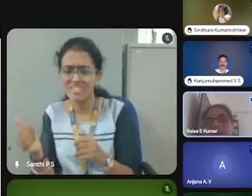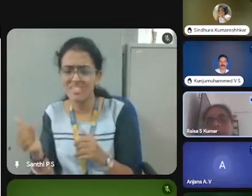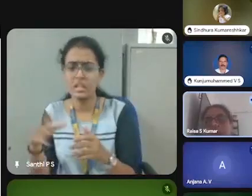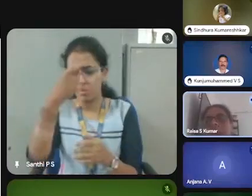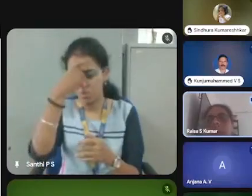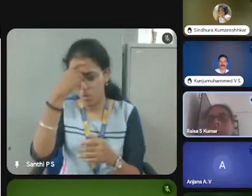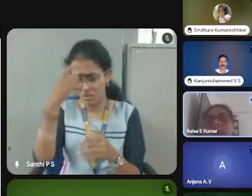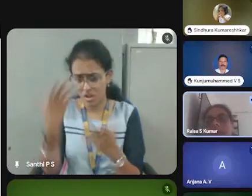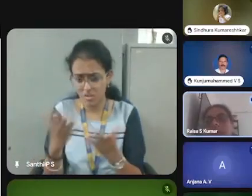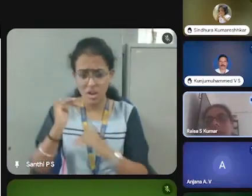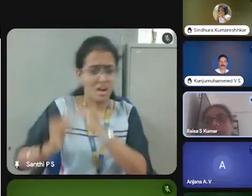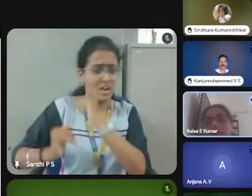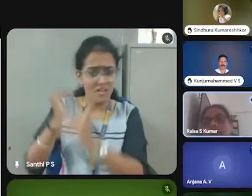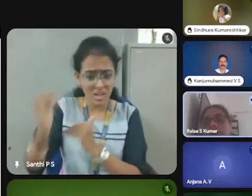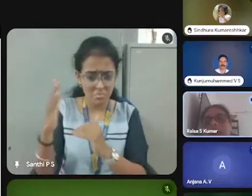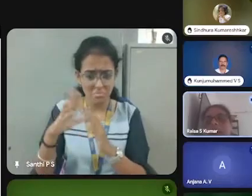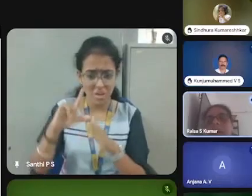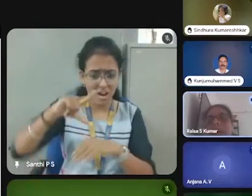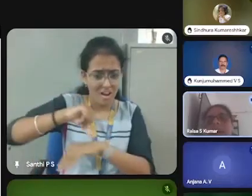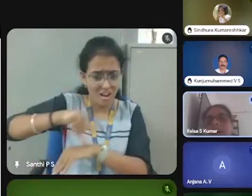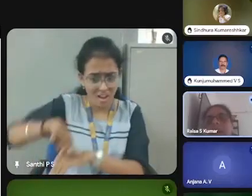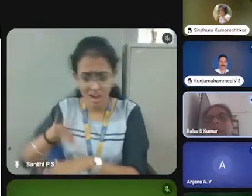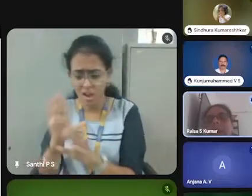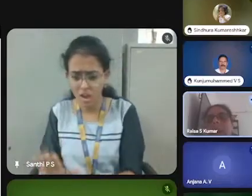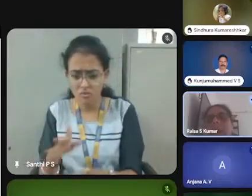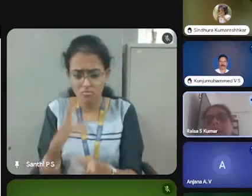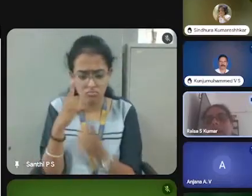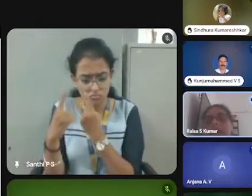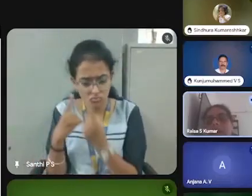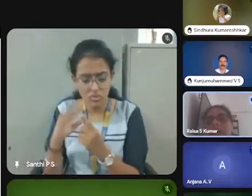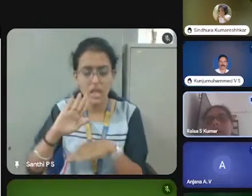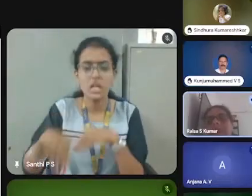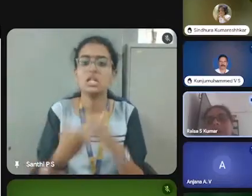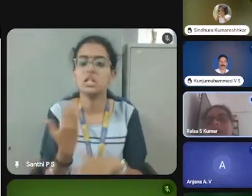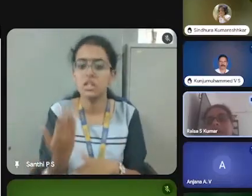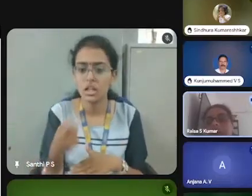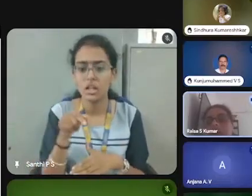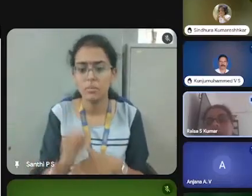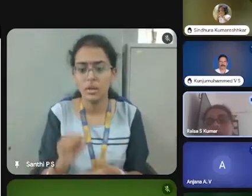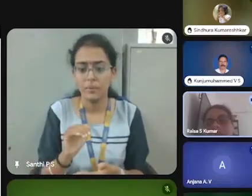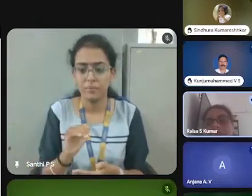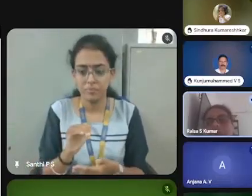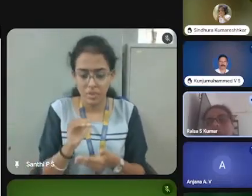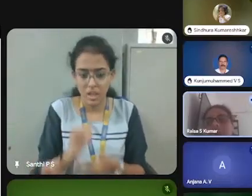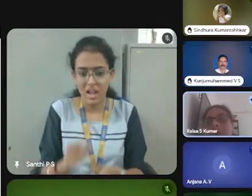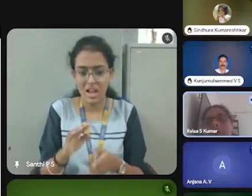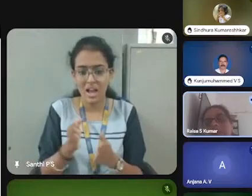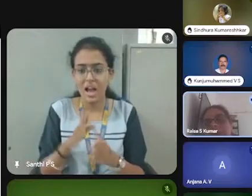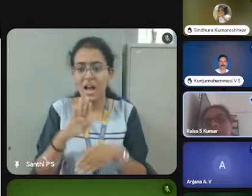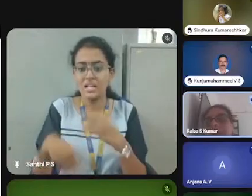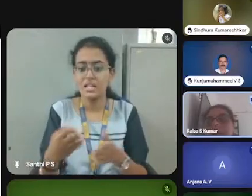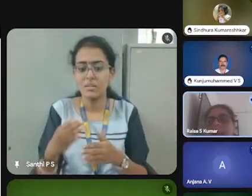ഉണ്ടായിരുന്നോ, ഡെവലപ്മെന്റൽ ഡിലേ എന്തെങ്കിലും ഉണ്ടായിരുന്നോ, എല്ലാം നോക്കിയിട്ട് അതിനനുസരിച്ച് നമ്മൾ ഫർദർ ആയിട്ടുള്ള മോട്ടോർ ആക്ടിവിറ്റീസ്